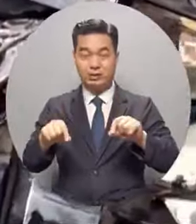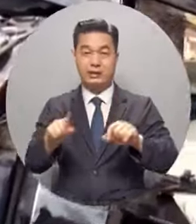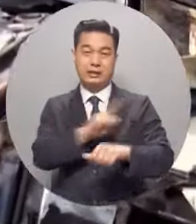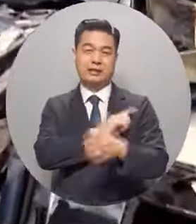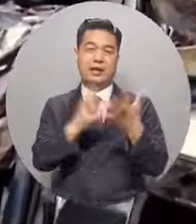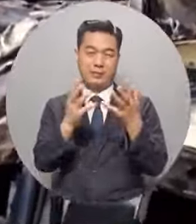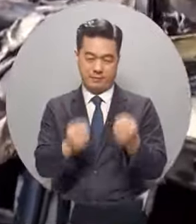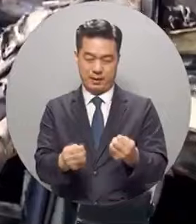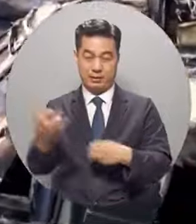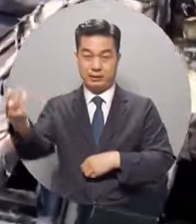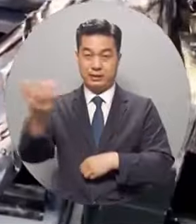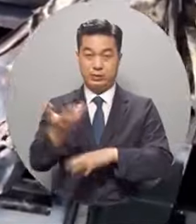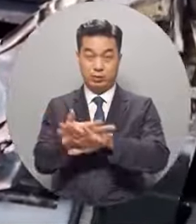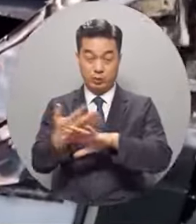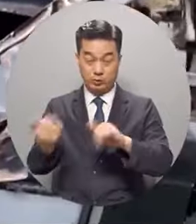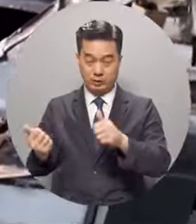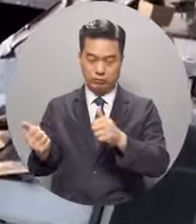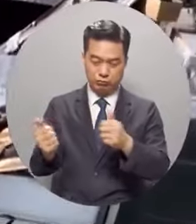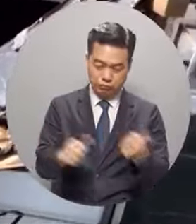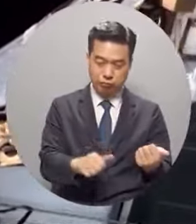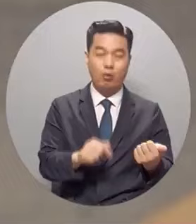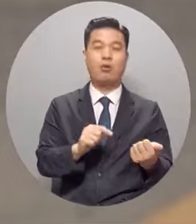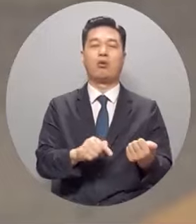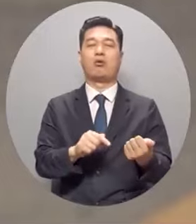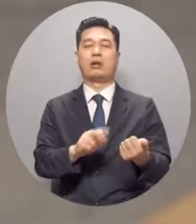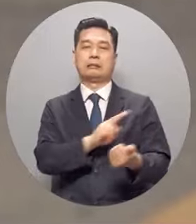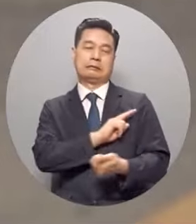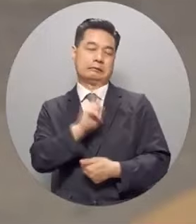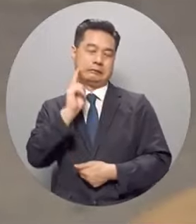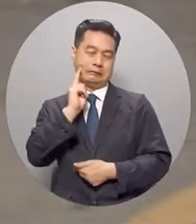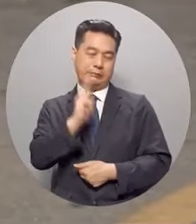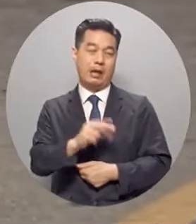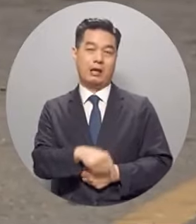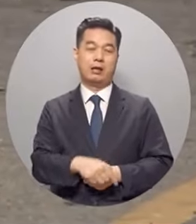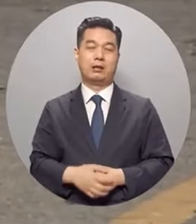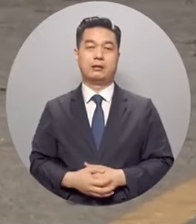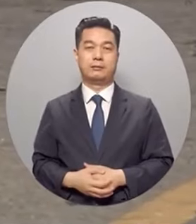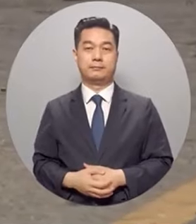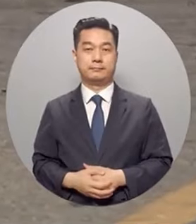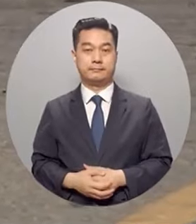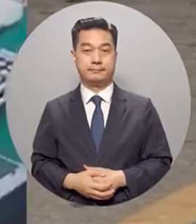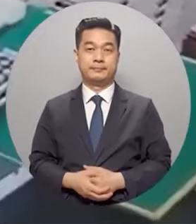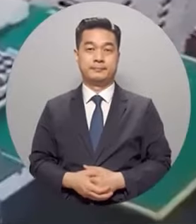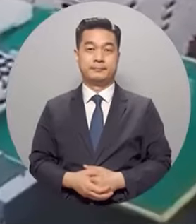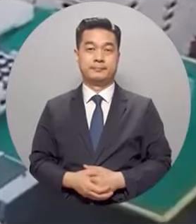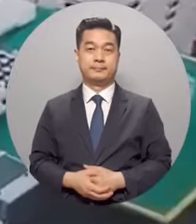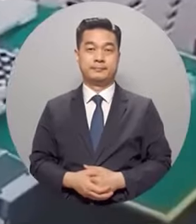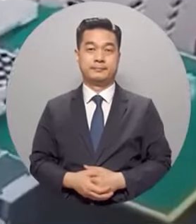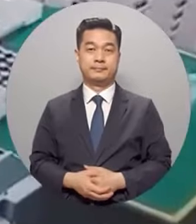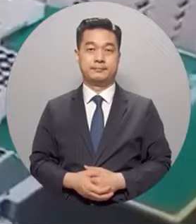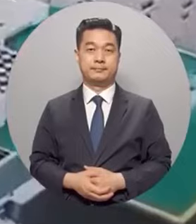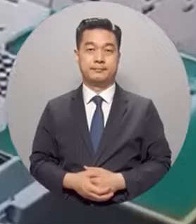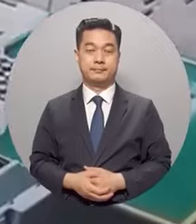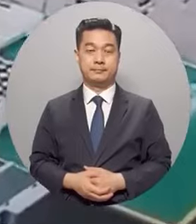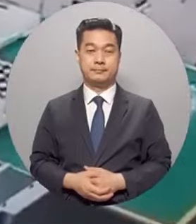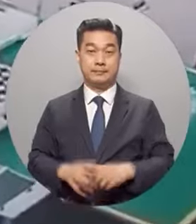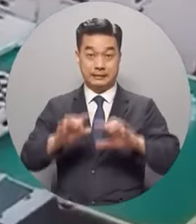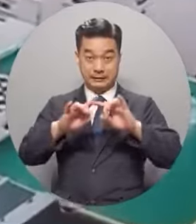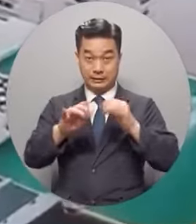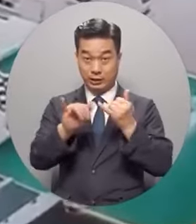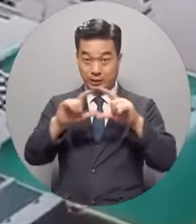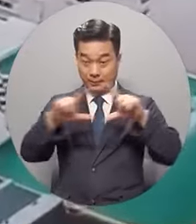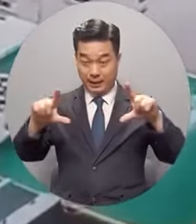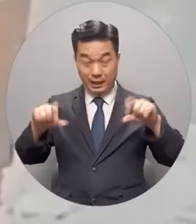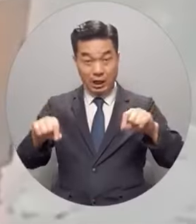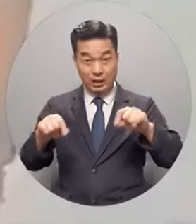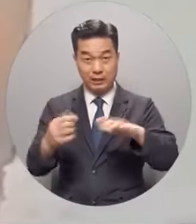이주노동자가 목숨을 잃은 최악의 참사가 됐습니다. MBC 뉴스 이재욱입니다. 배터리에서 불꽃이 튀자